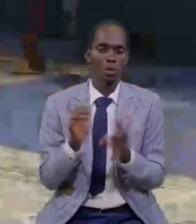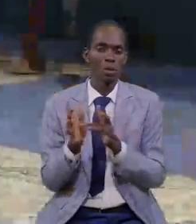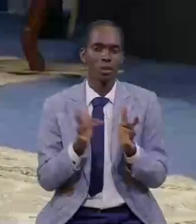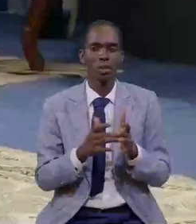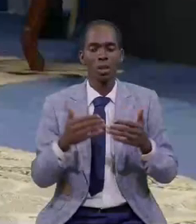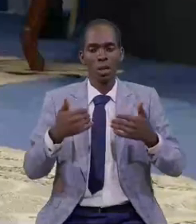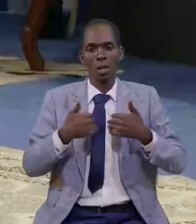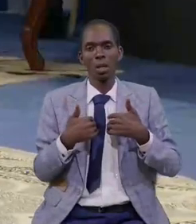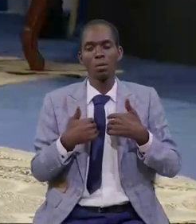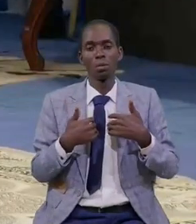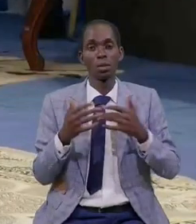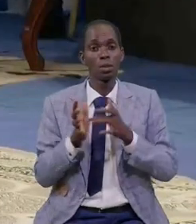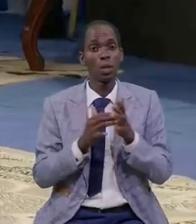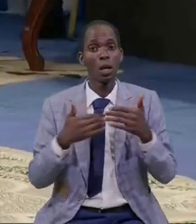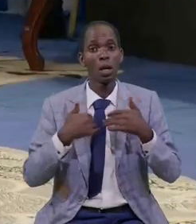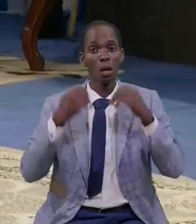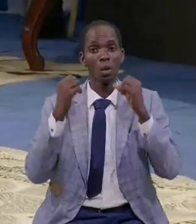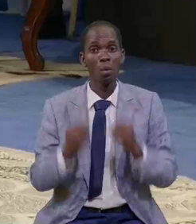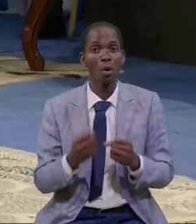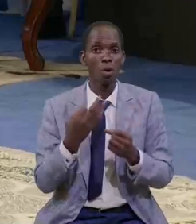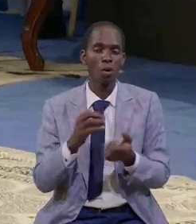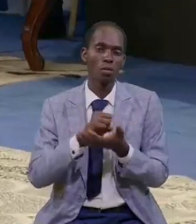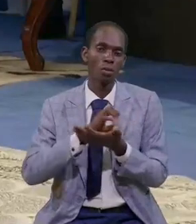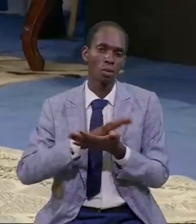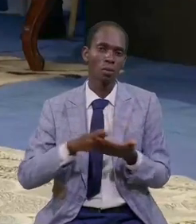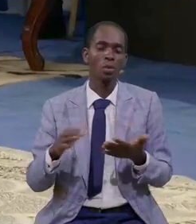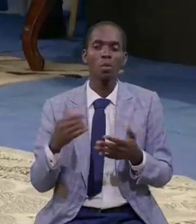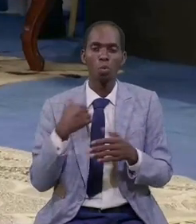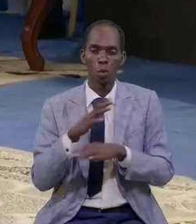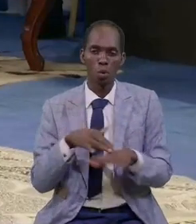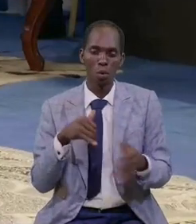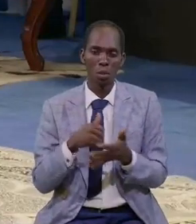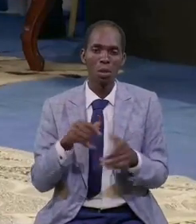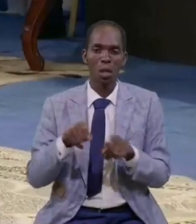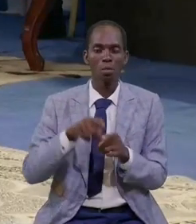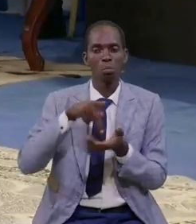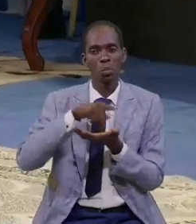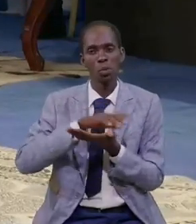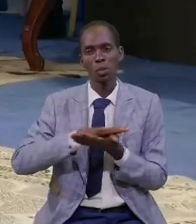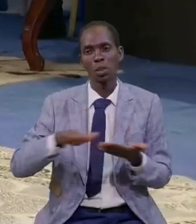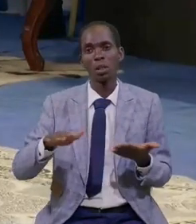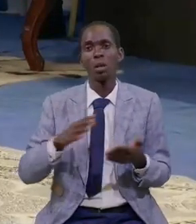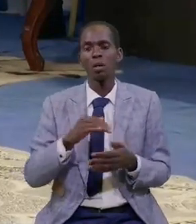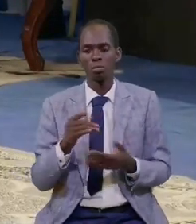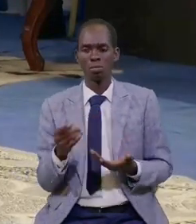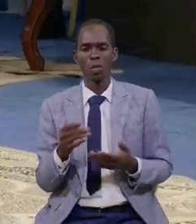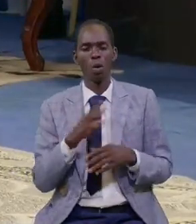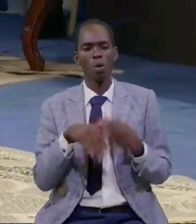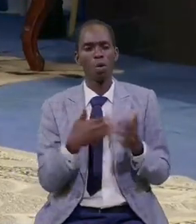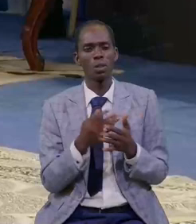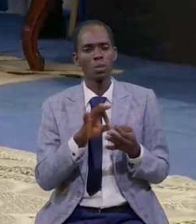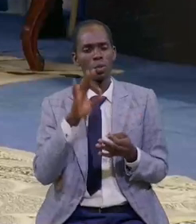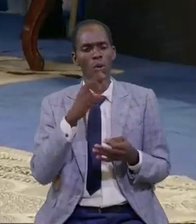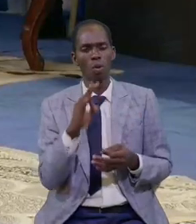la sanctification nous mettons tout ensemble comme pureté et tout je suis meilleur que toi je suis plus grand que